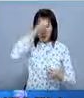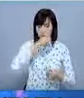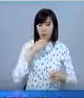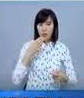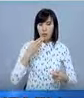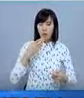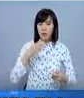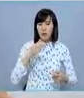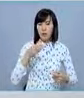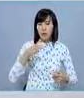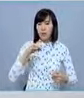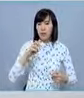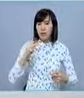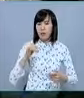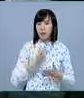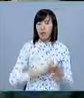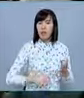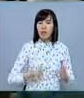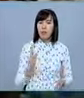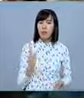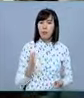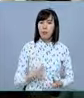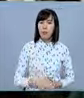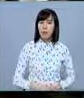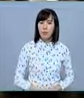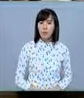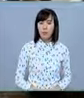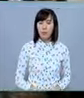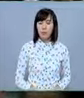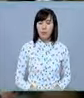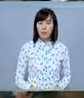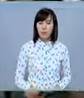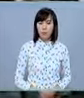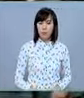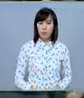форматқа ұласпақ. Дана Мырзахадыр, Абай Құралбаев, Нұржан Ақжолов, Тұран Ньюс.